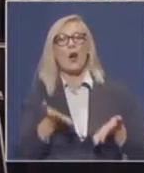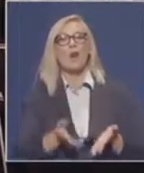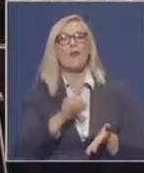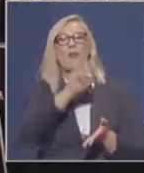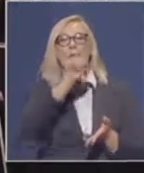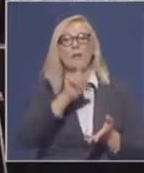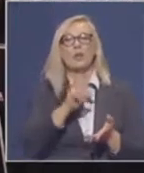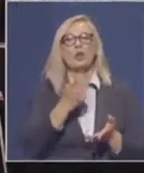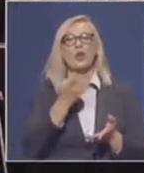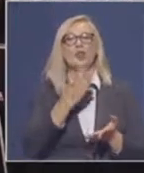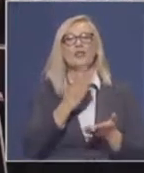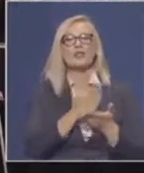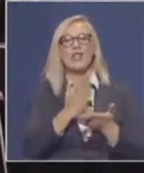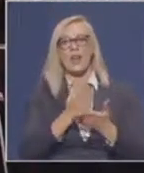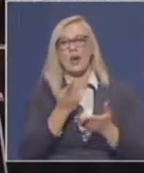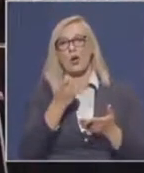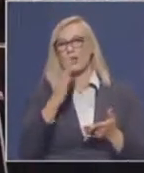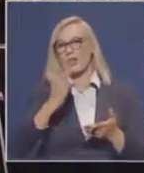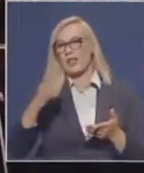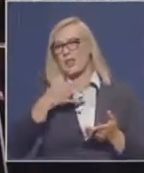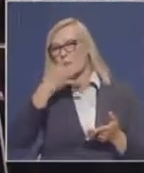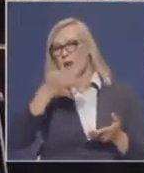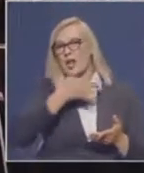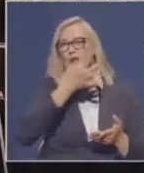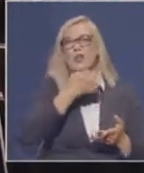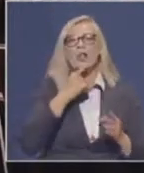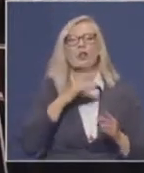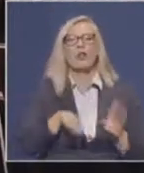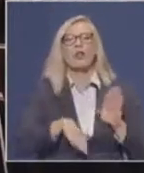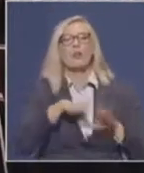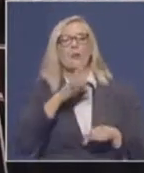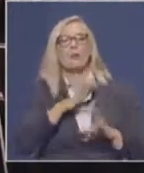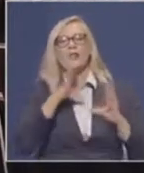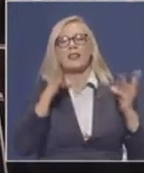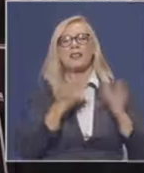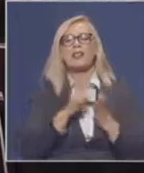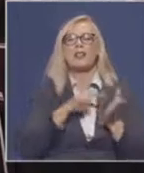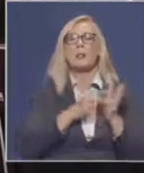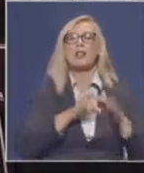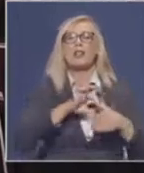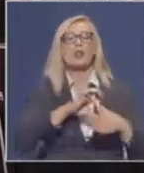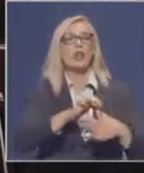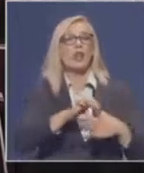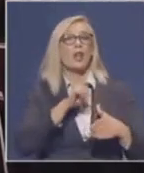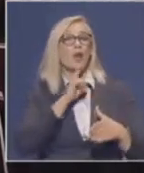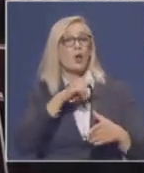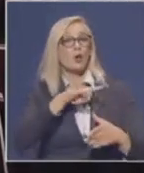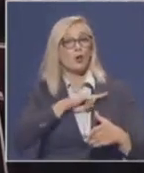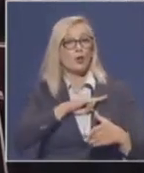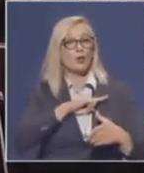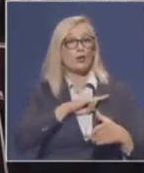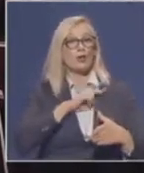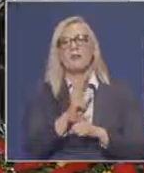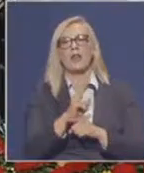прашање за секој еден од нас, но најмногу за сите досегашни политички раководства, чија одговорност е